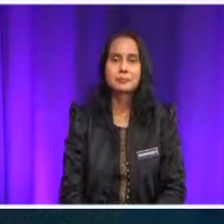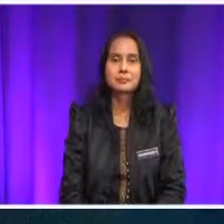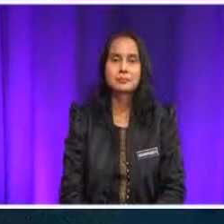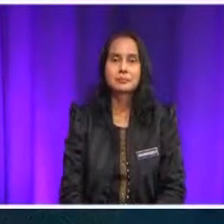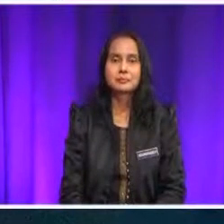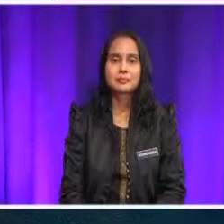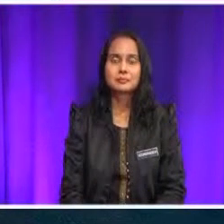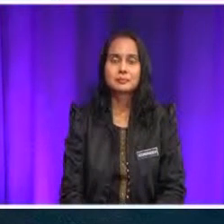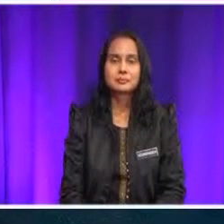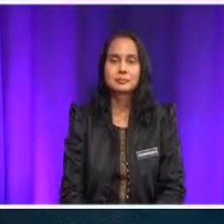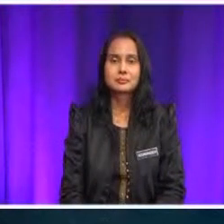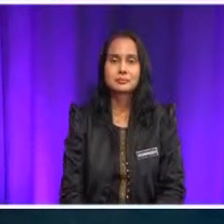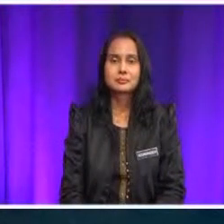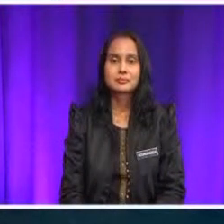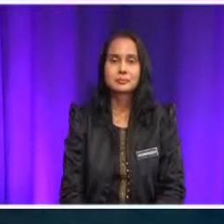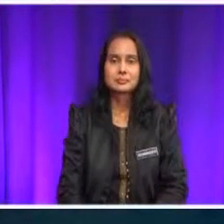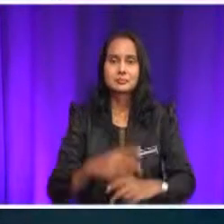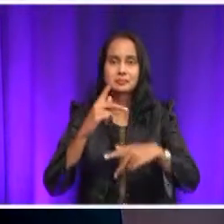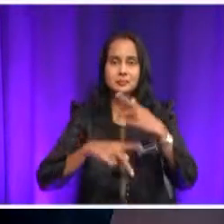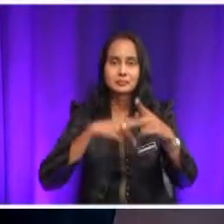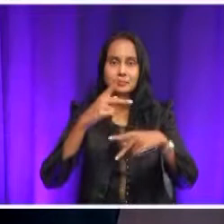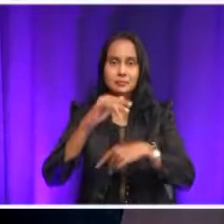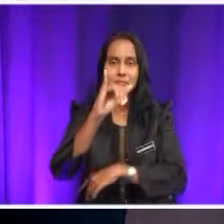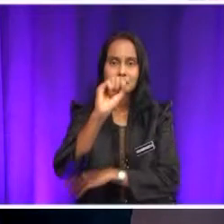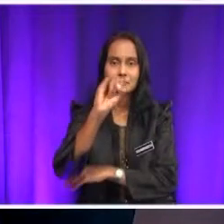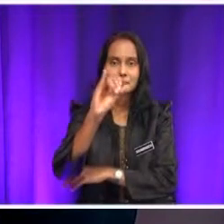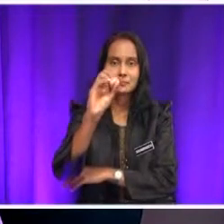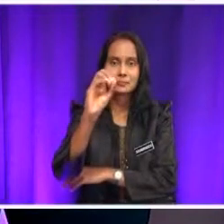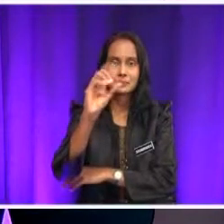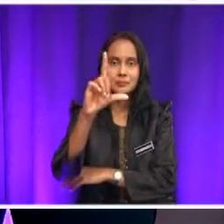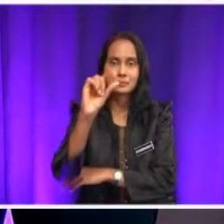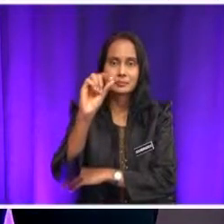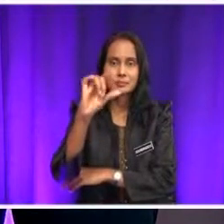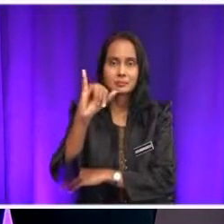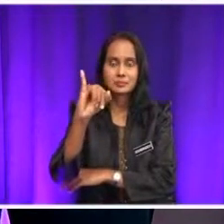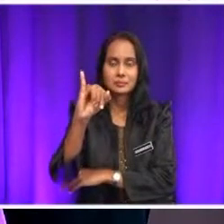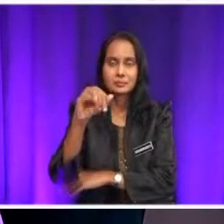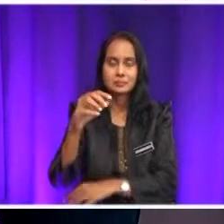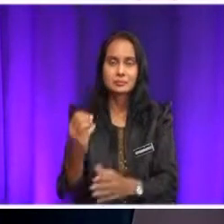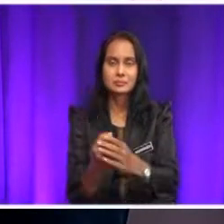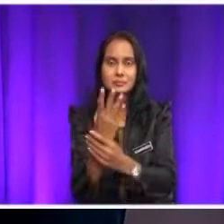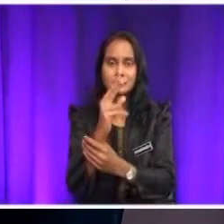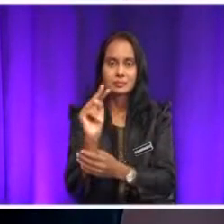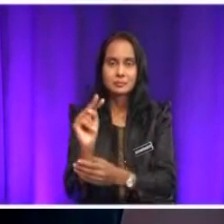jadi topik kita adalah proses fisiologi tumbuhan proses fisiologi tumbuhan